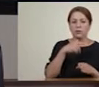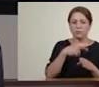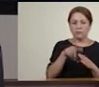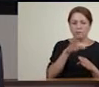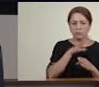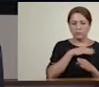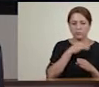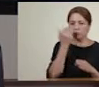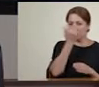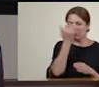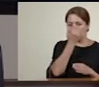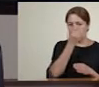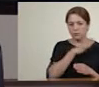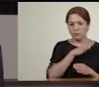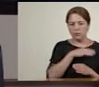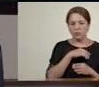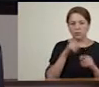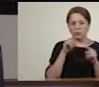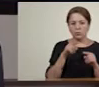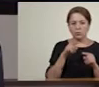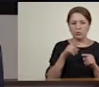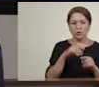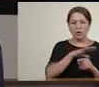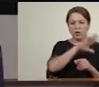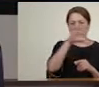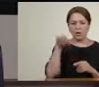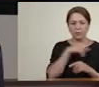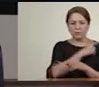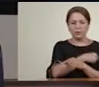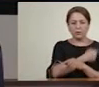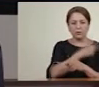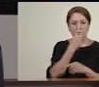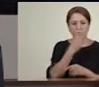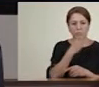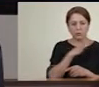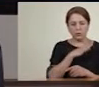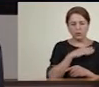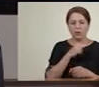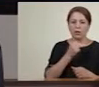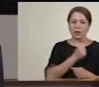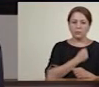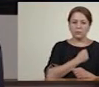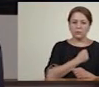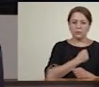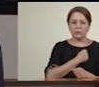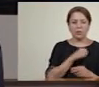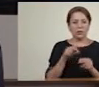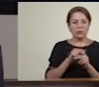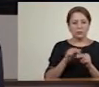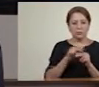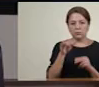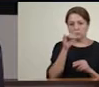ya'ni ojizlanib qoladi. Uni ko'rsatmagan tabibi qolmaydi. Afsuski, davo